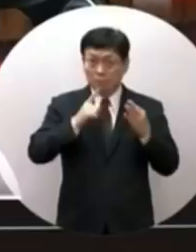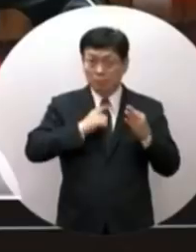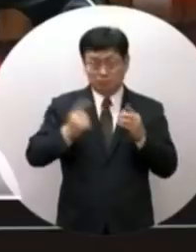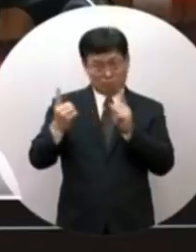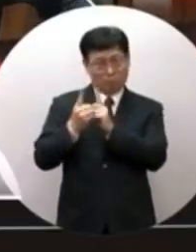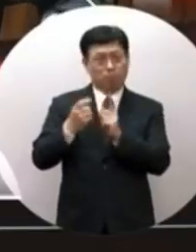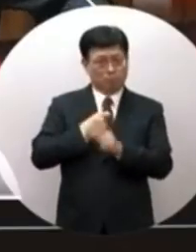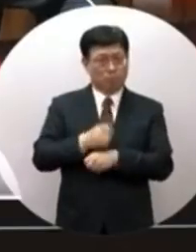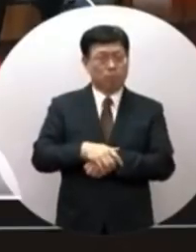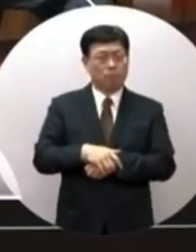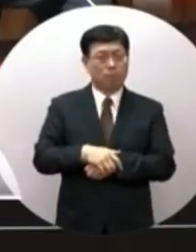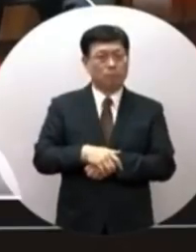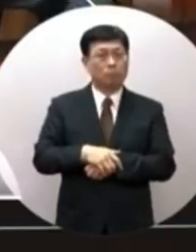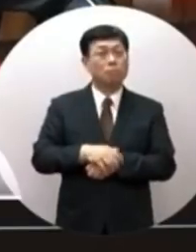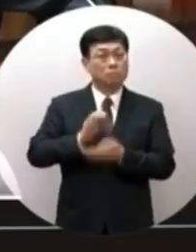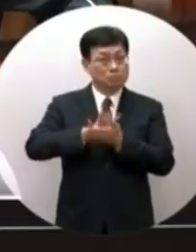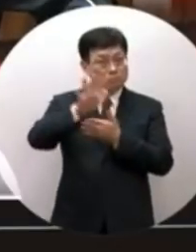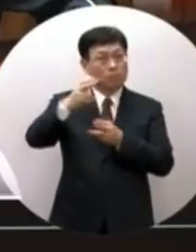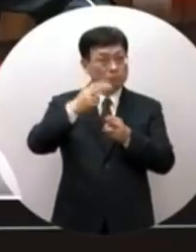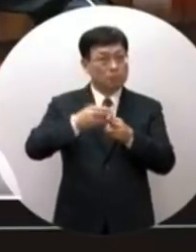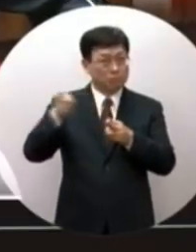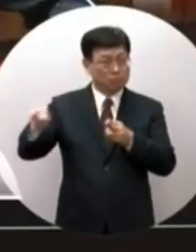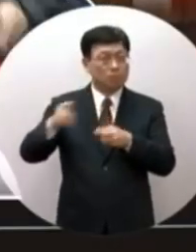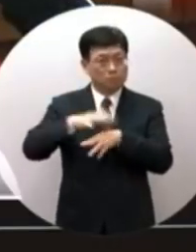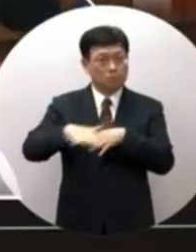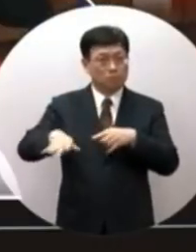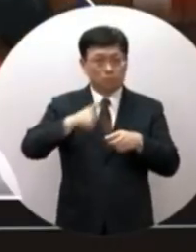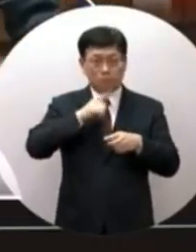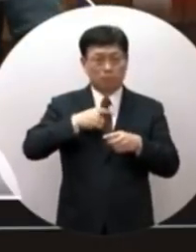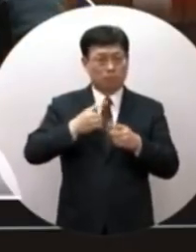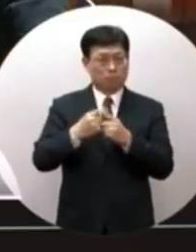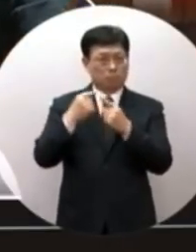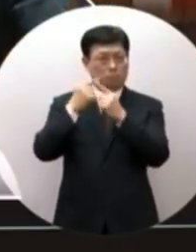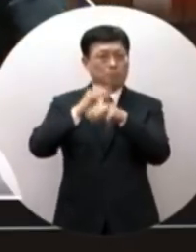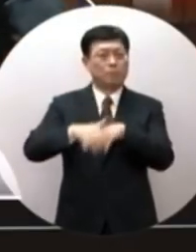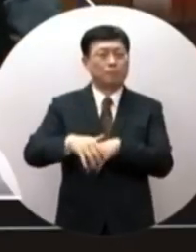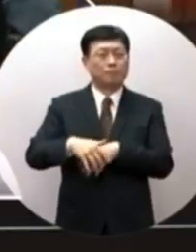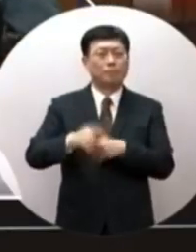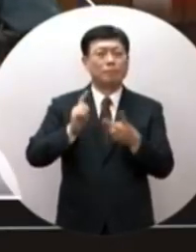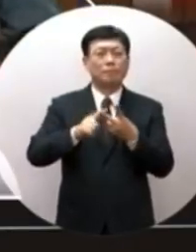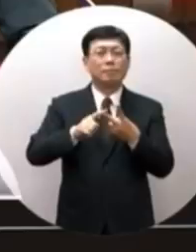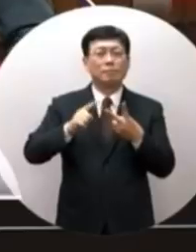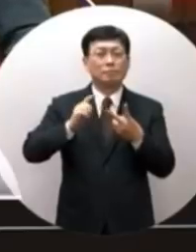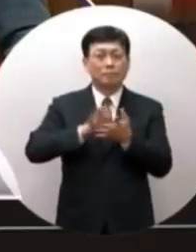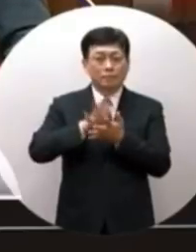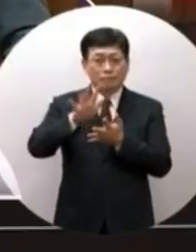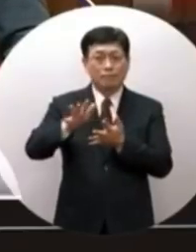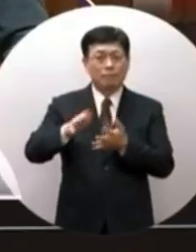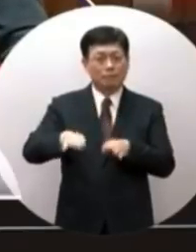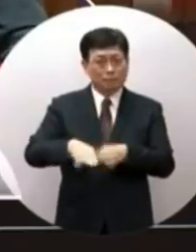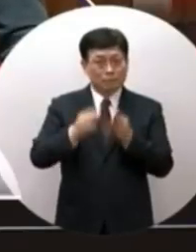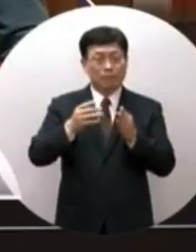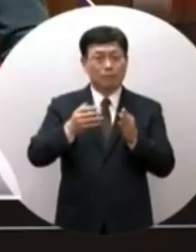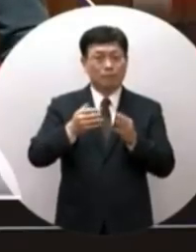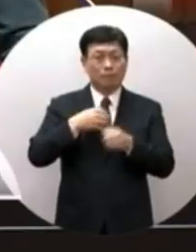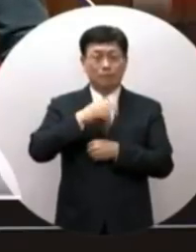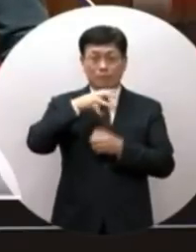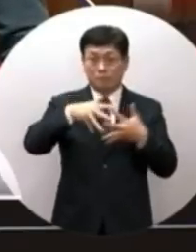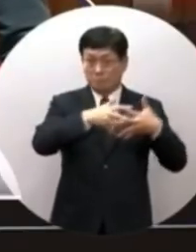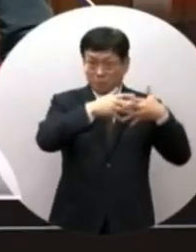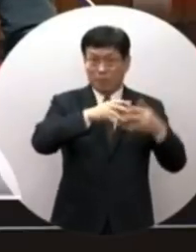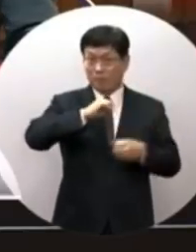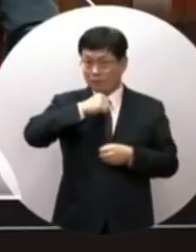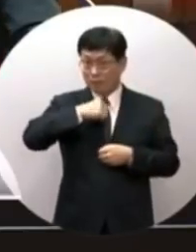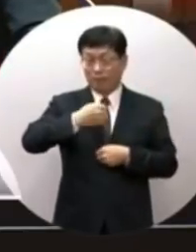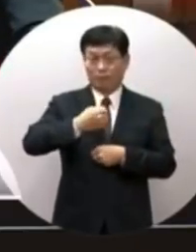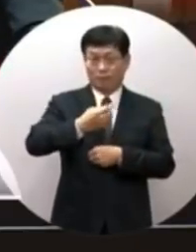慎面对了，我相信将来的风暴会大。第二个，你即马要跟着美台的双边